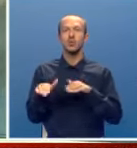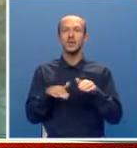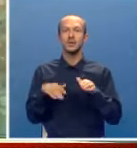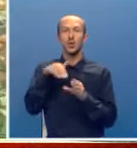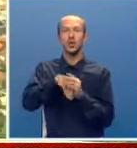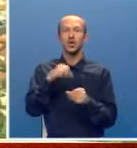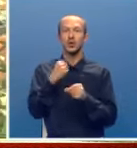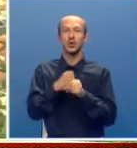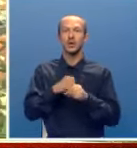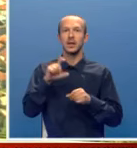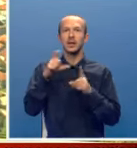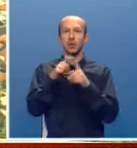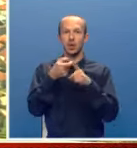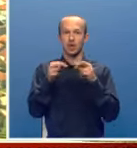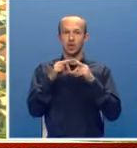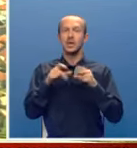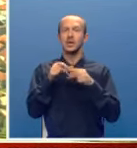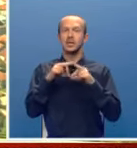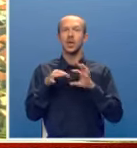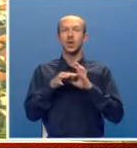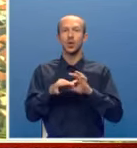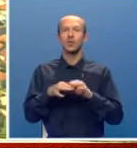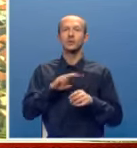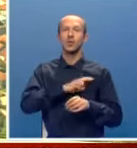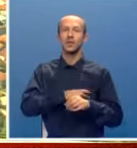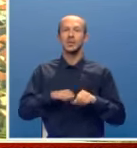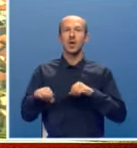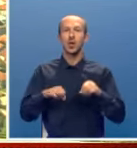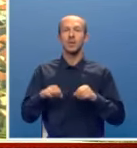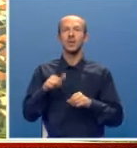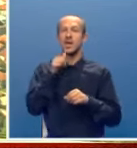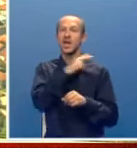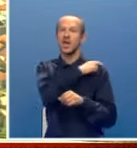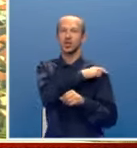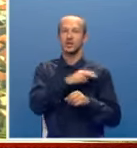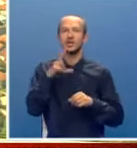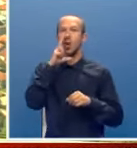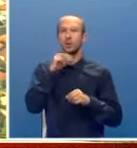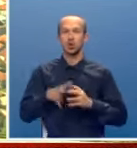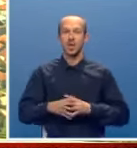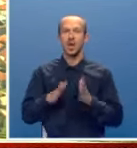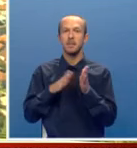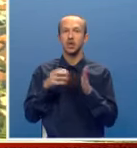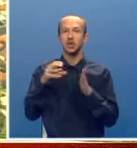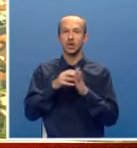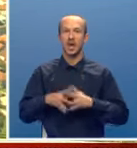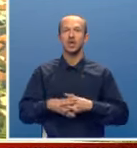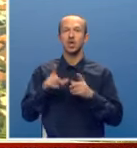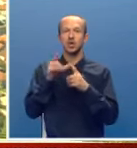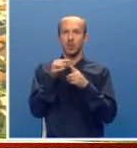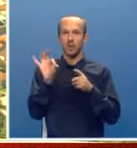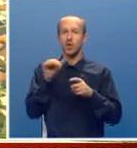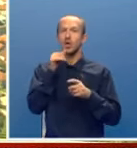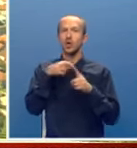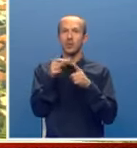ministra unutrašnjih poslova Dragana Lukača sa rukovodstvom policijske uprave i načelnicima opština Mrkonjić grad, Šipovo